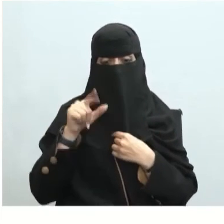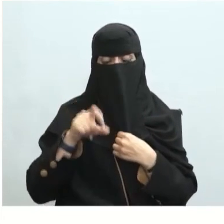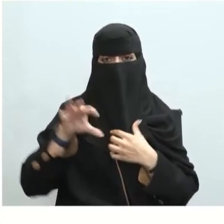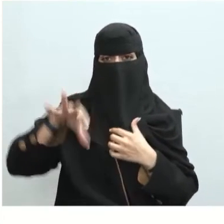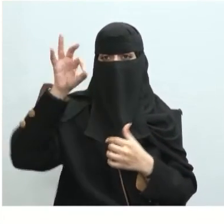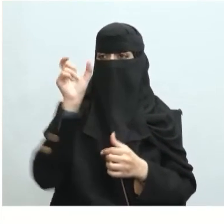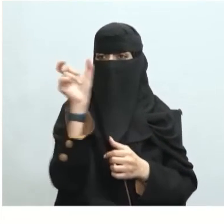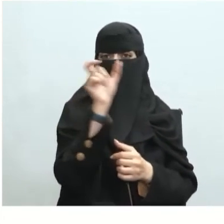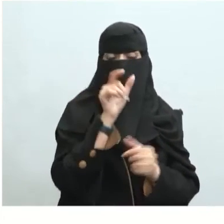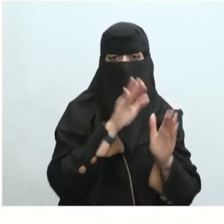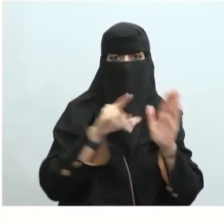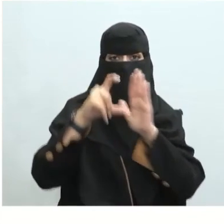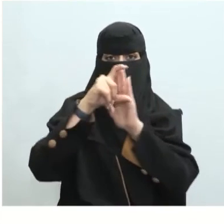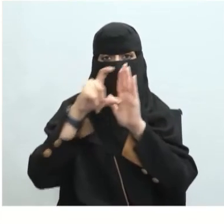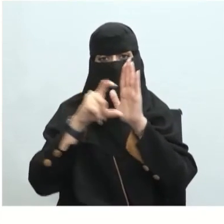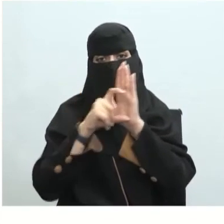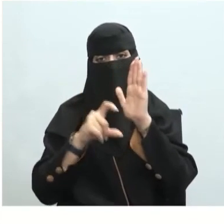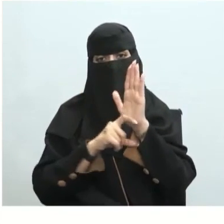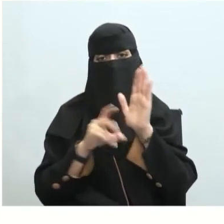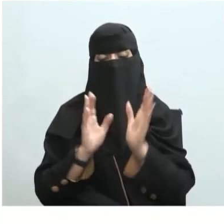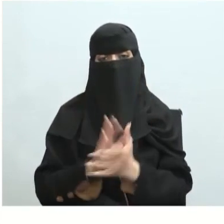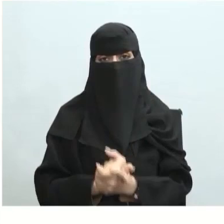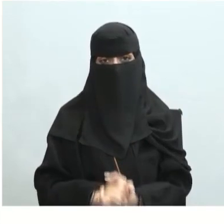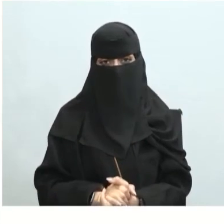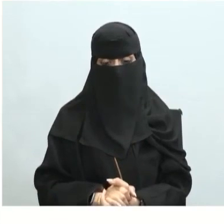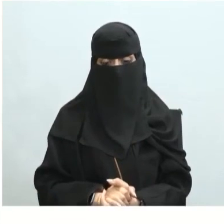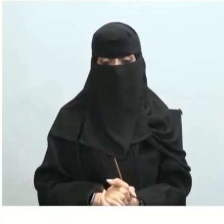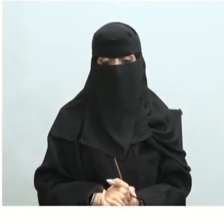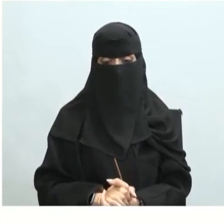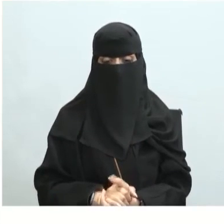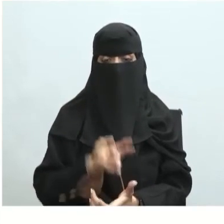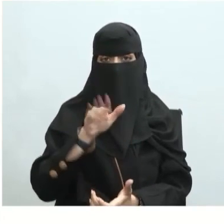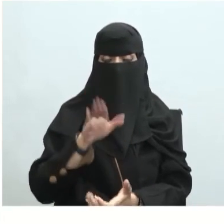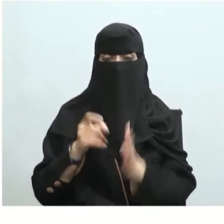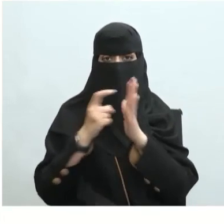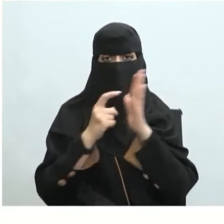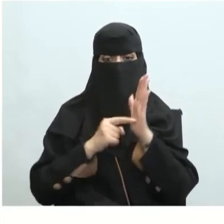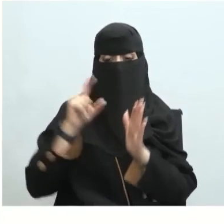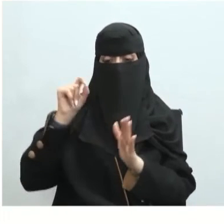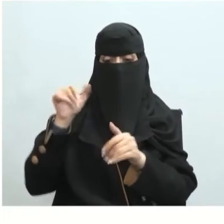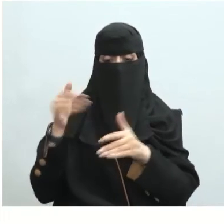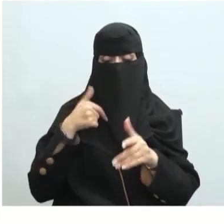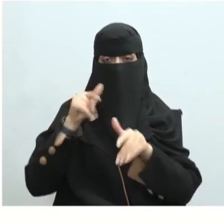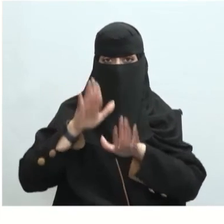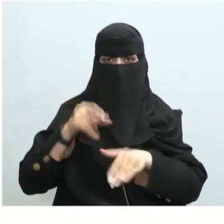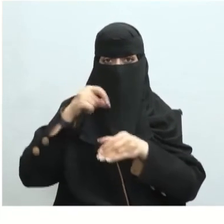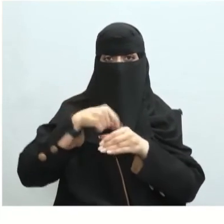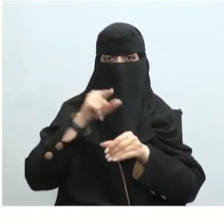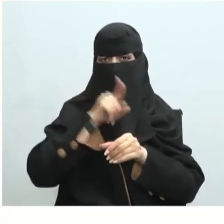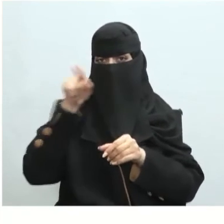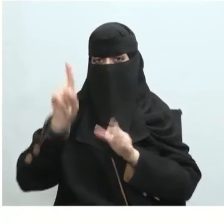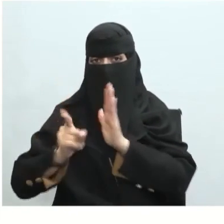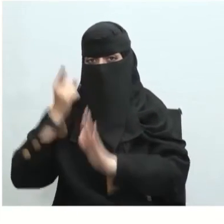اختيار الالفاظ والمقدمه والعرض والخاتمه اختيار الالفاظ والمقدمه والعرض والخاتمه عناصر مميزه توجد في فن ولا توجد في